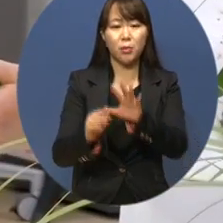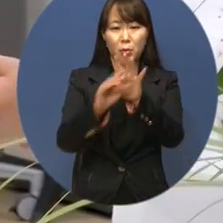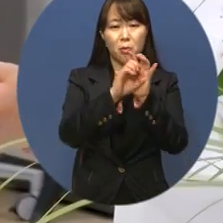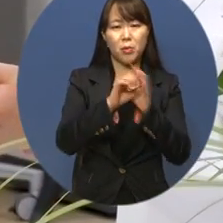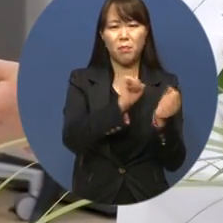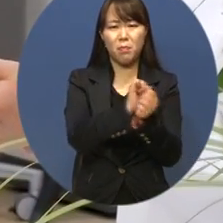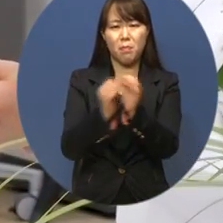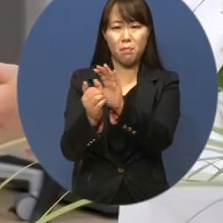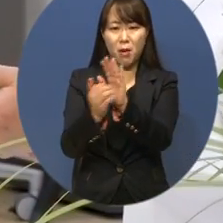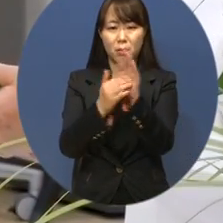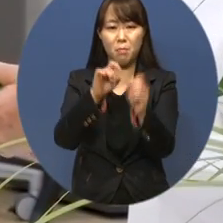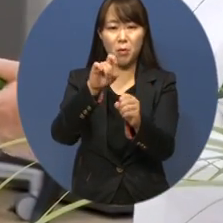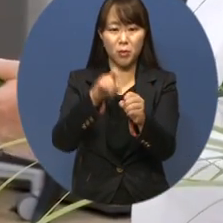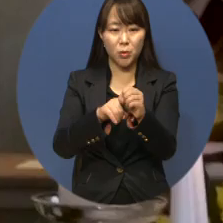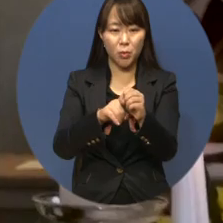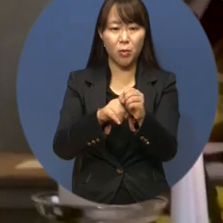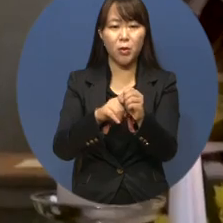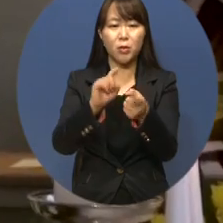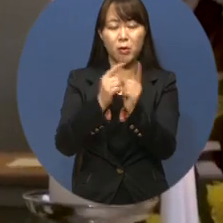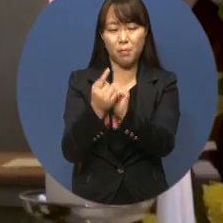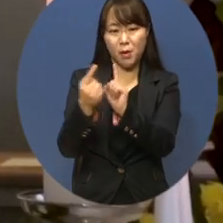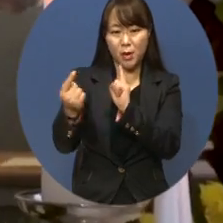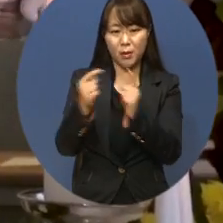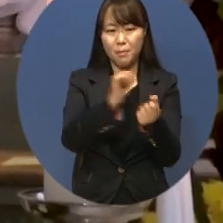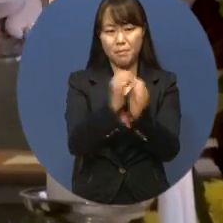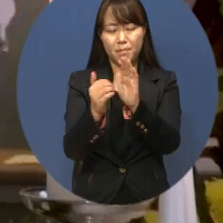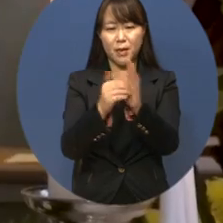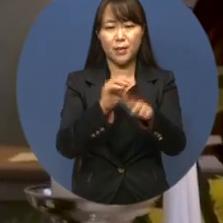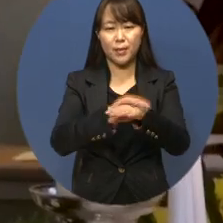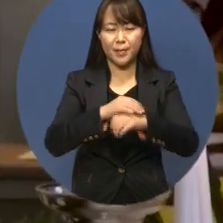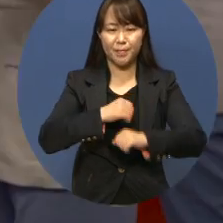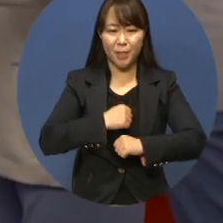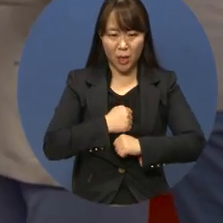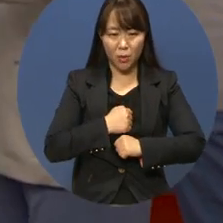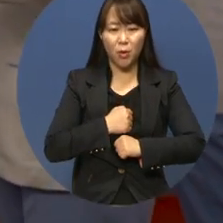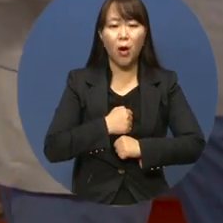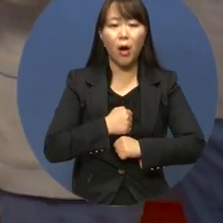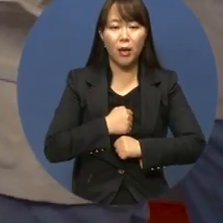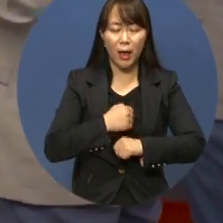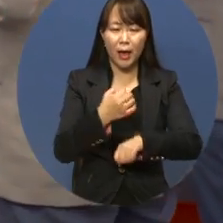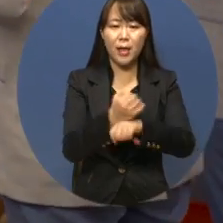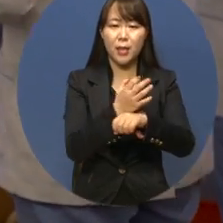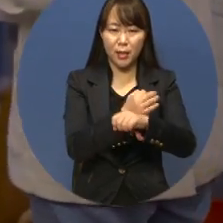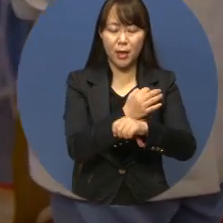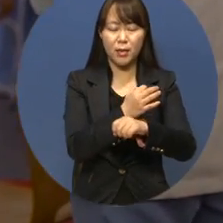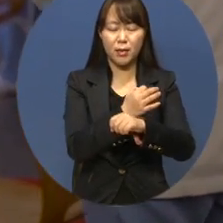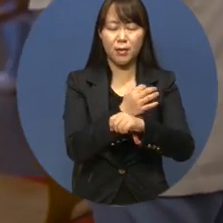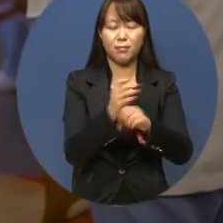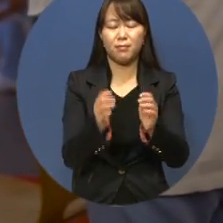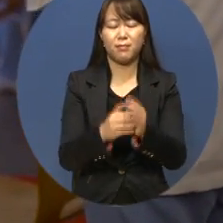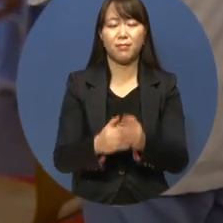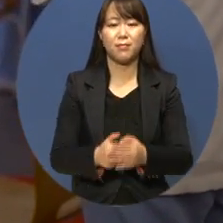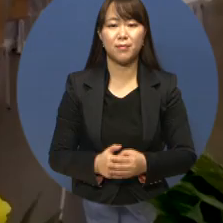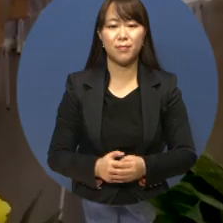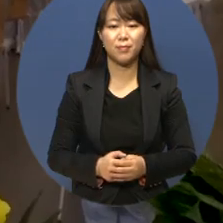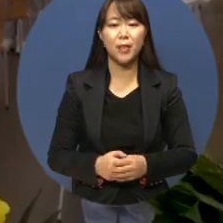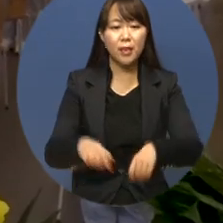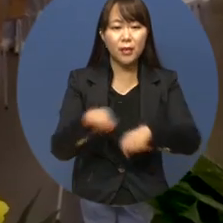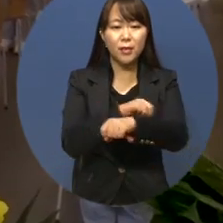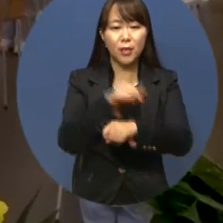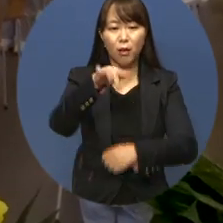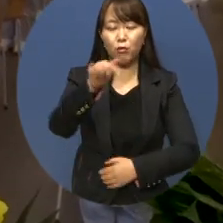코로나19 확산 방지를 위해 거리 두기 및 방역 지침을 철저히 준수하며 간소하게 진행됐습니다.